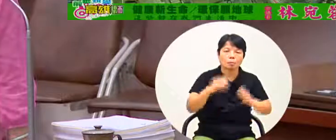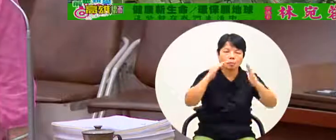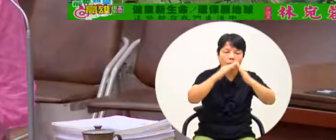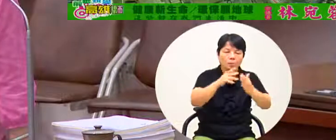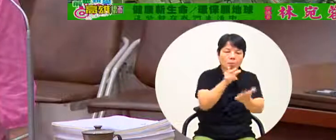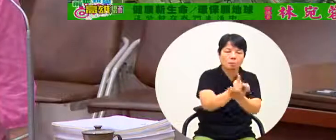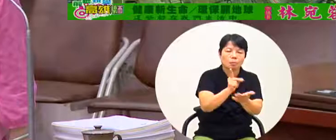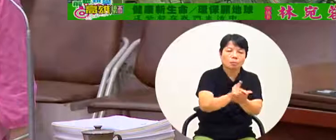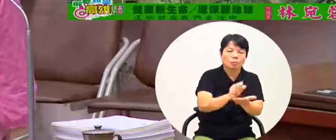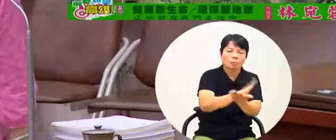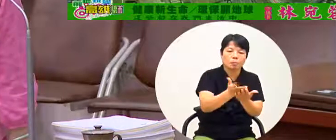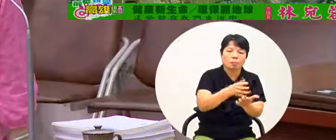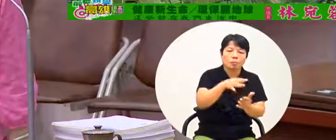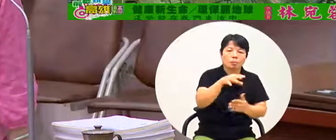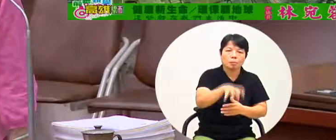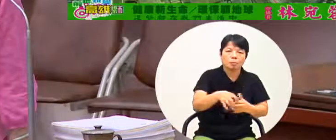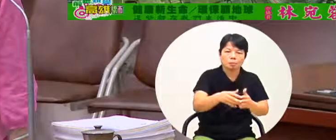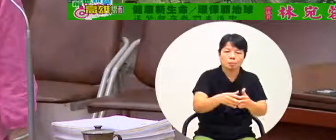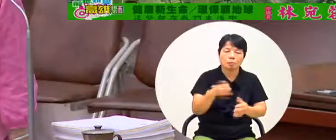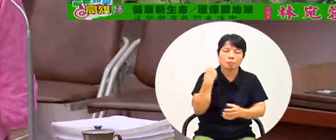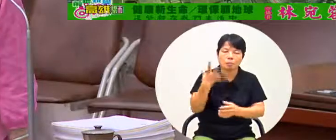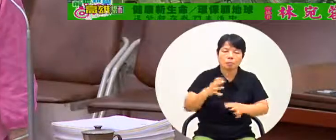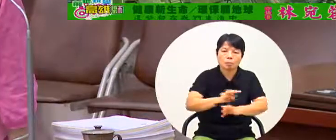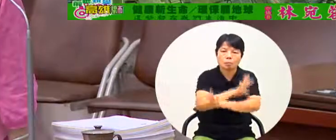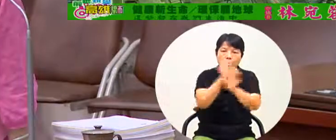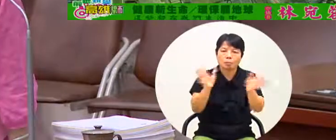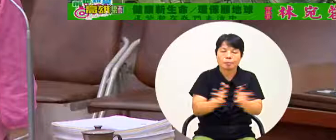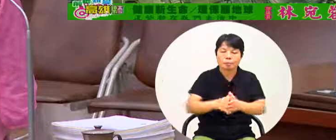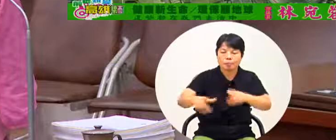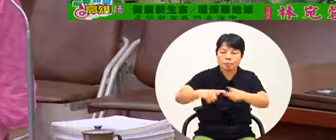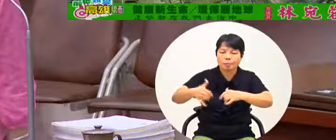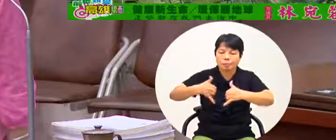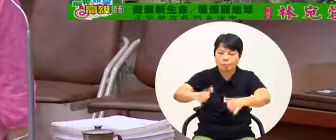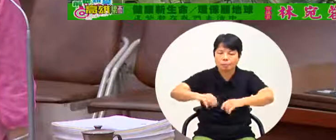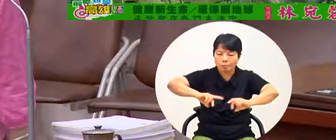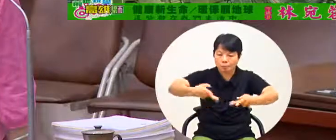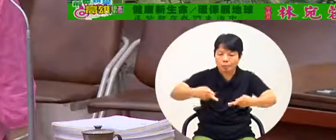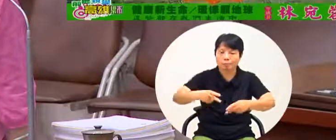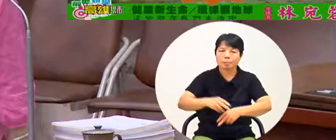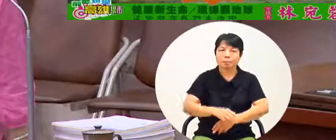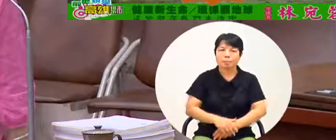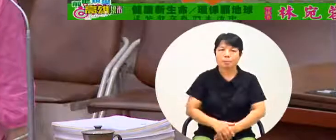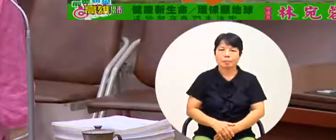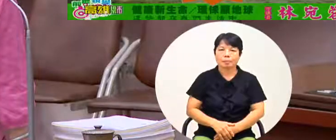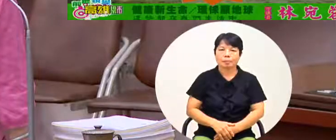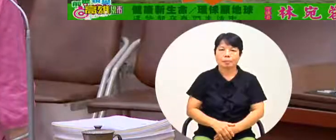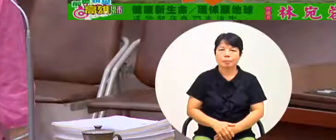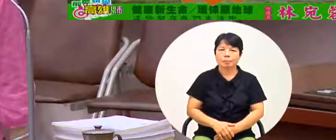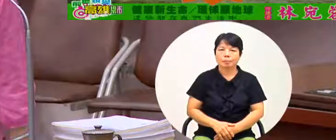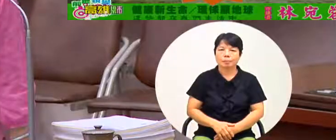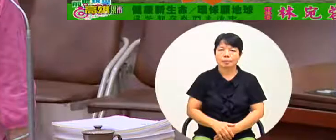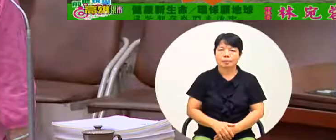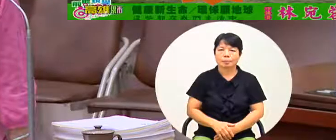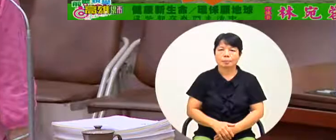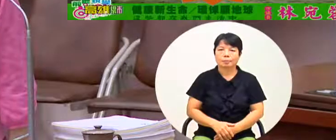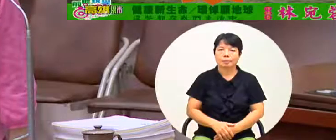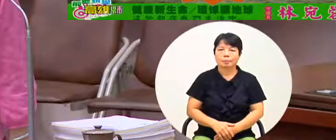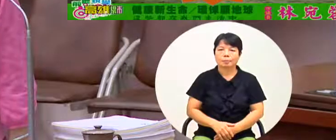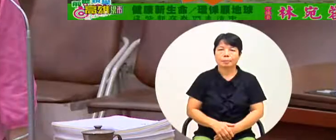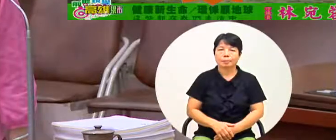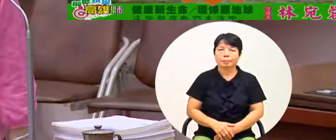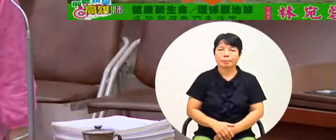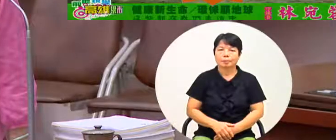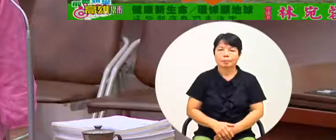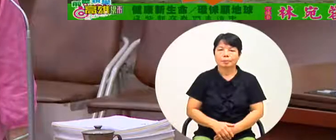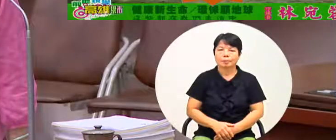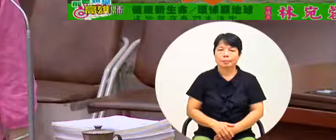道把它整个改造，我想未来应该是一个这事业为